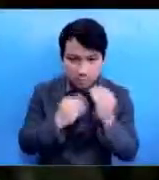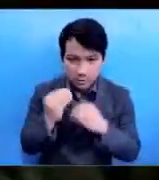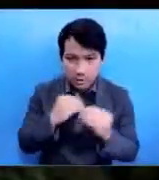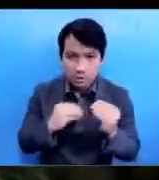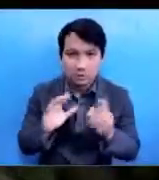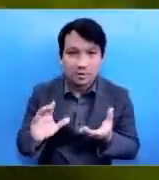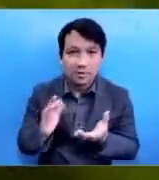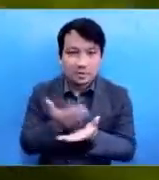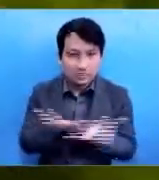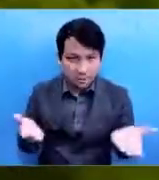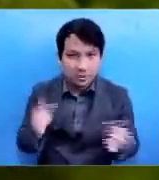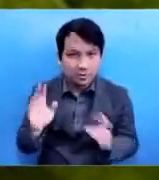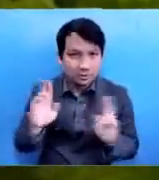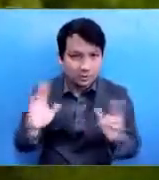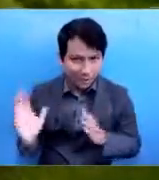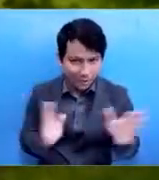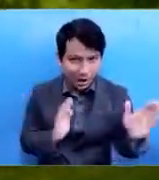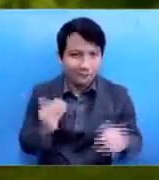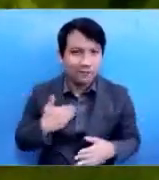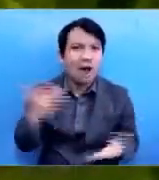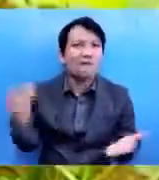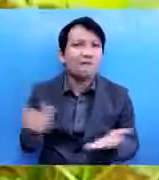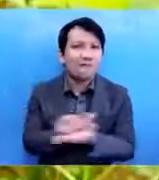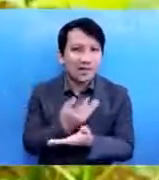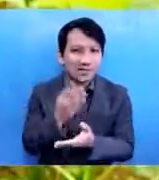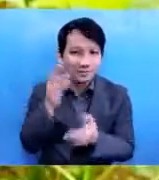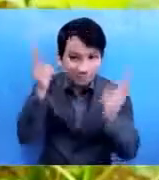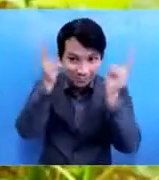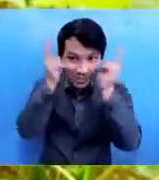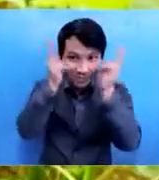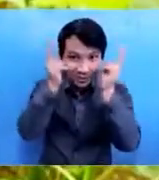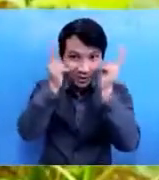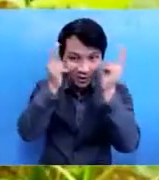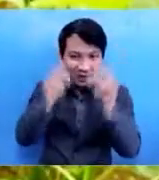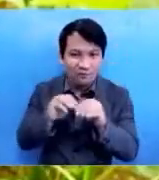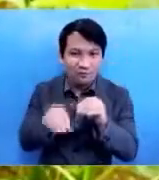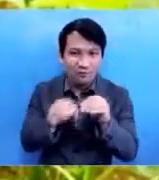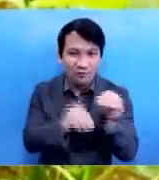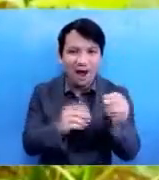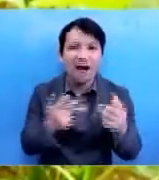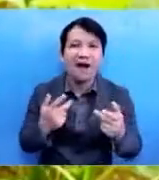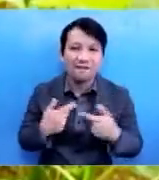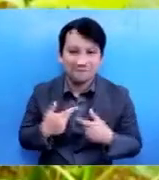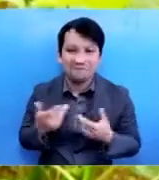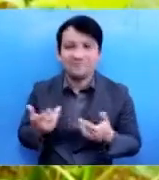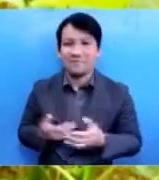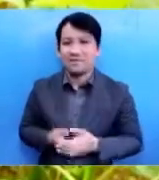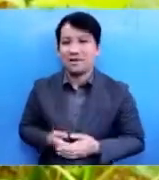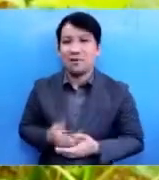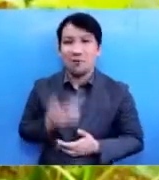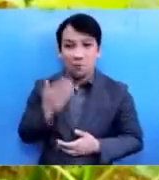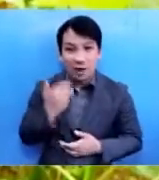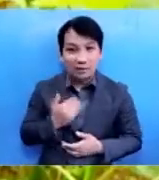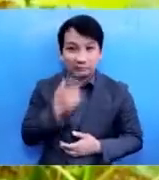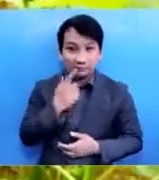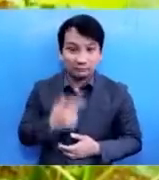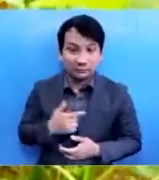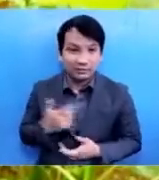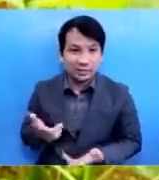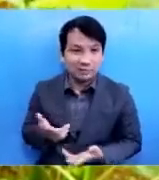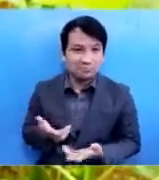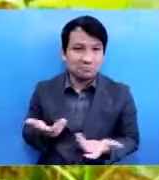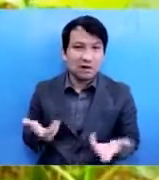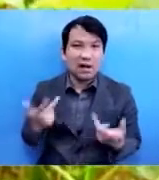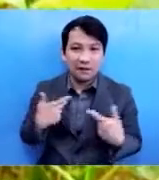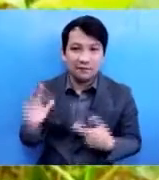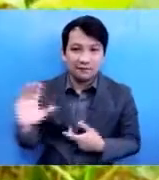table food. Yung mga fresh vegetable na tinatanim natin, kumbaga, kasi ang ano namin dito is yung magkaroon